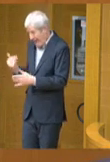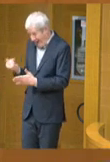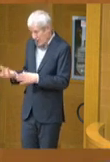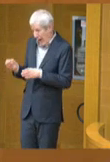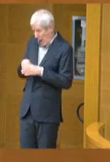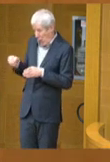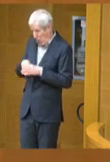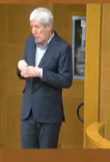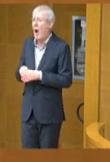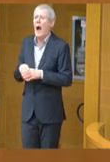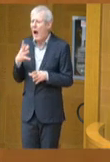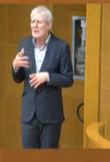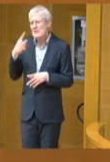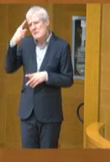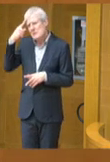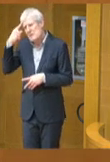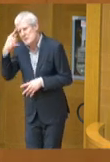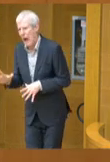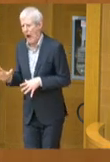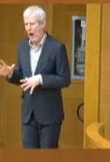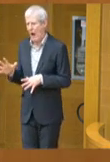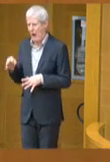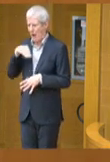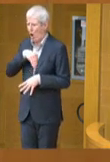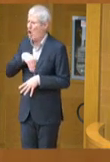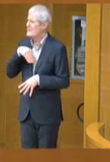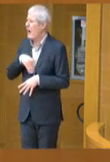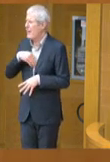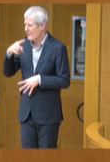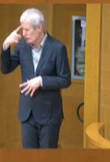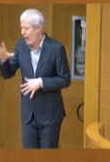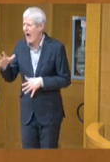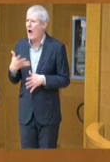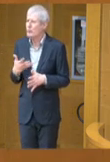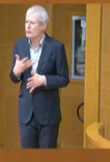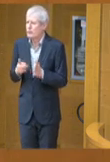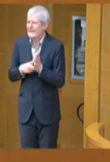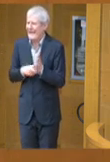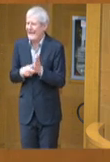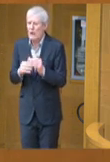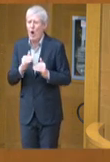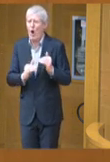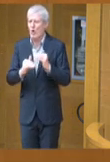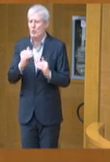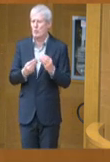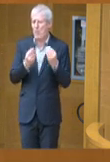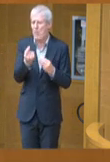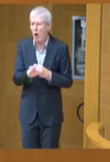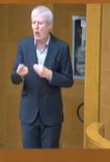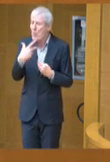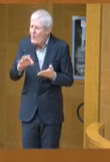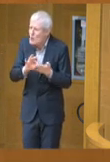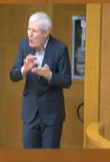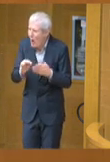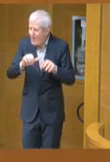c'è la consapevolezza che a scuola si costruisce la consapevolezza dei diritti, si costruisce, proprio perché la scuola è un ponte,